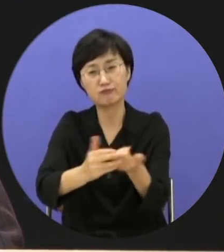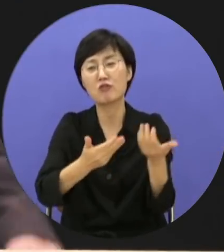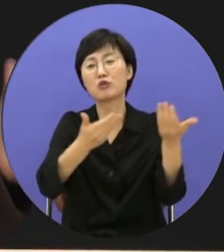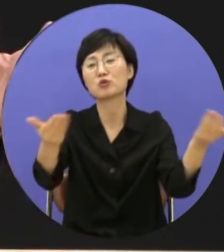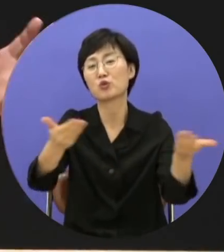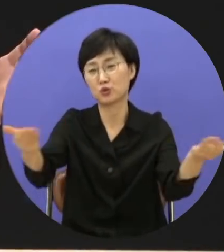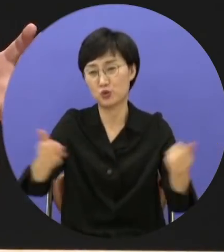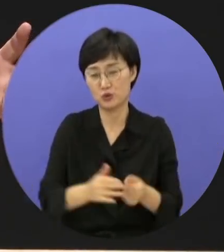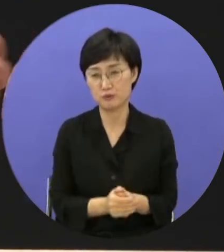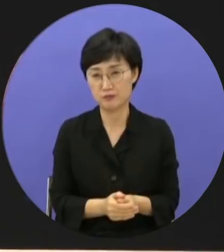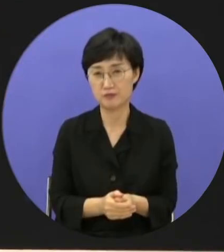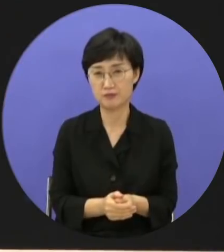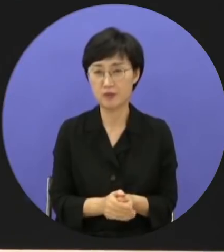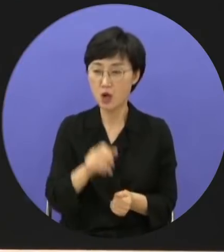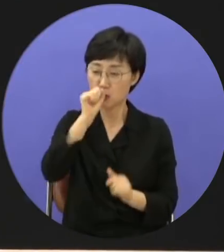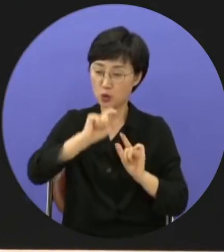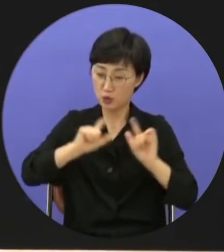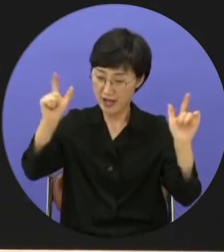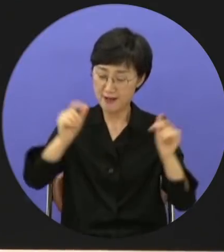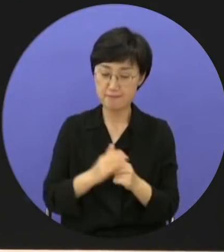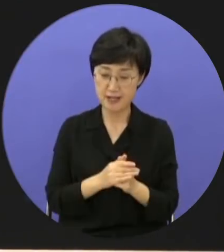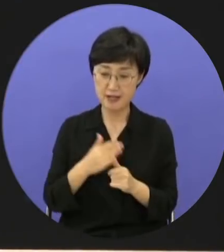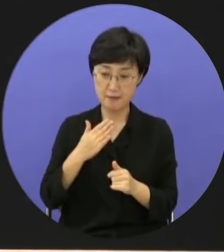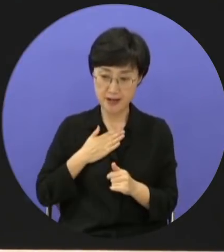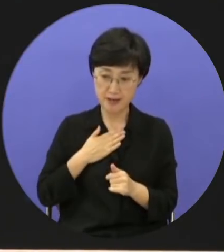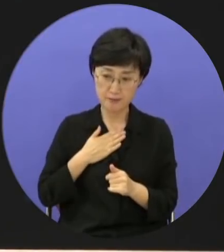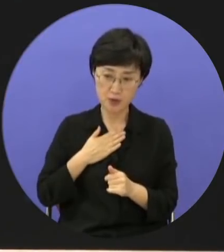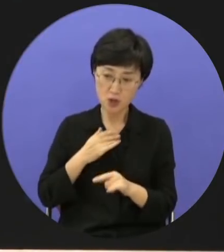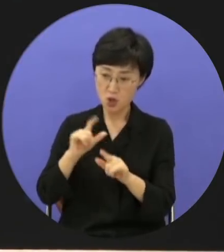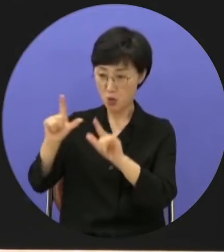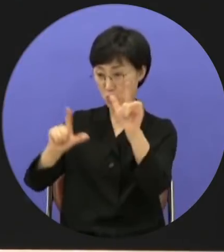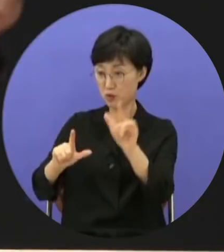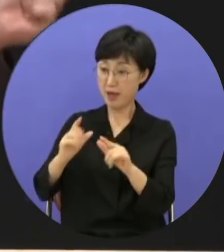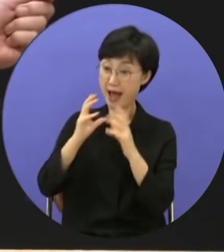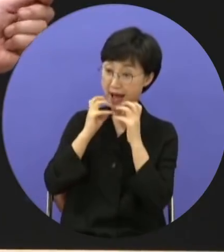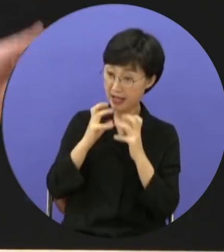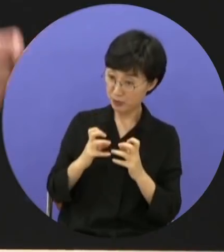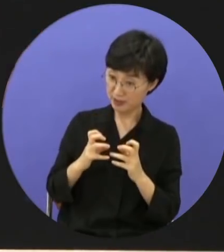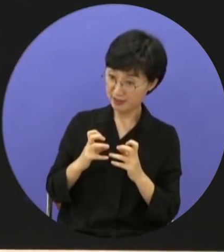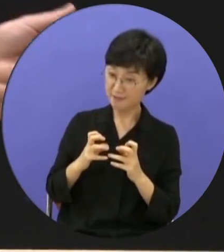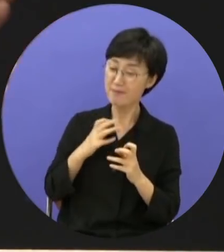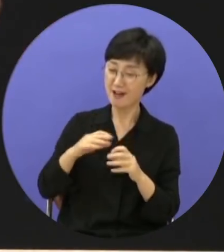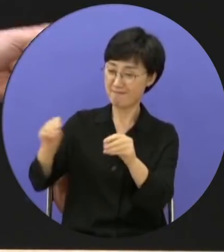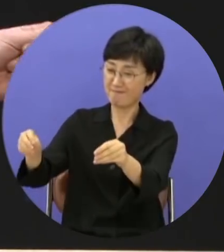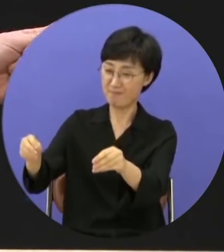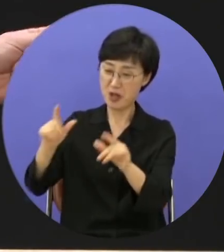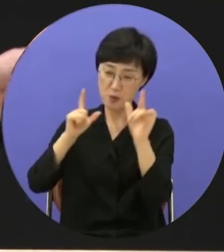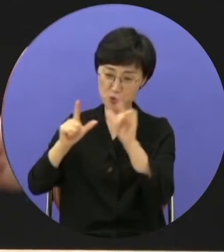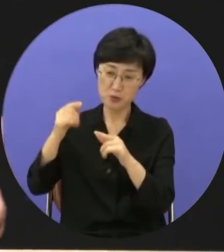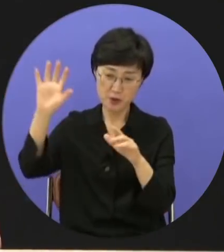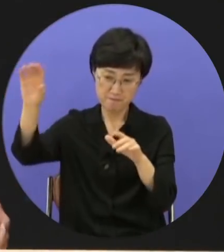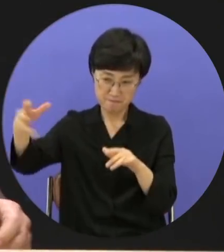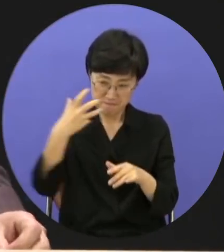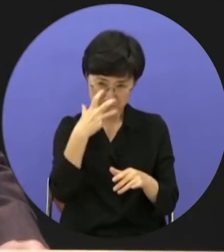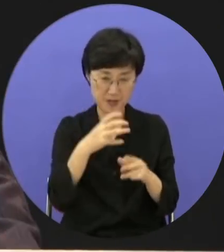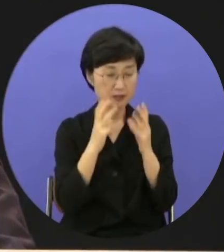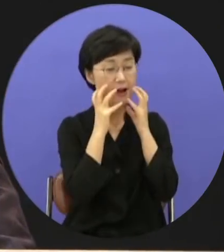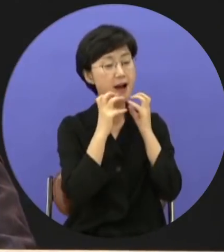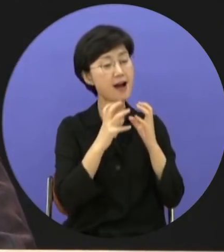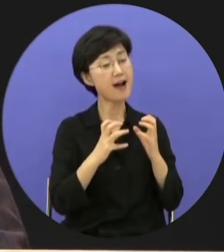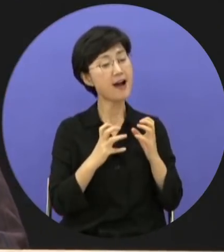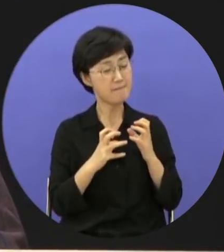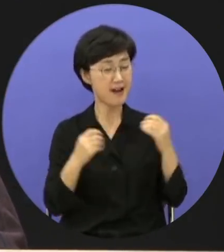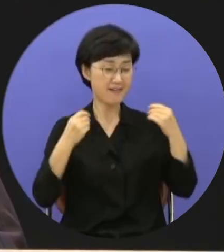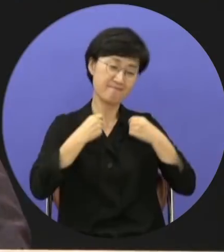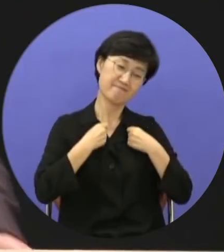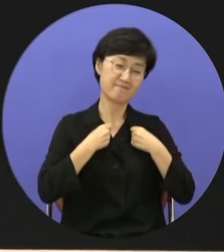day. 어떨 때 이런 좋은 날 내가 산타 그 니콜라우스 돼서 우리 황 목사님 숨어서 이렇게 도와줘. 이렇게 된 겁니다. And so